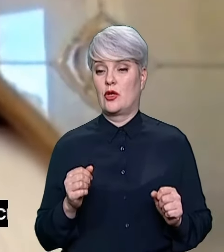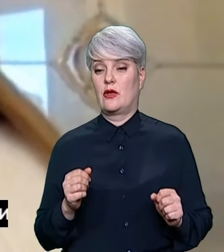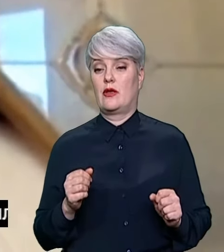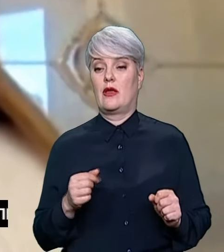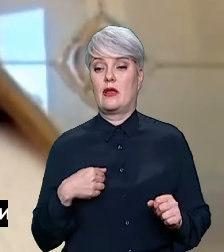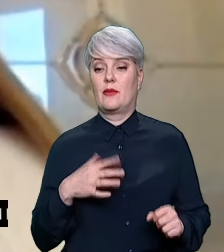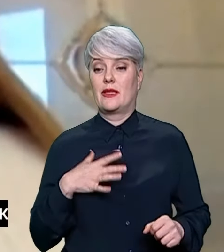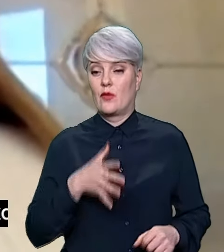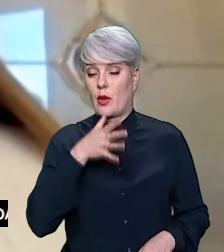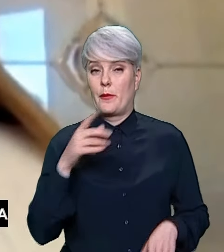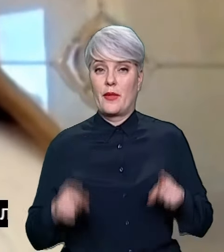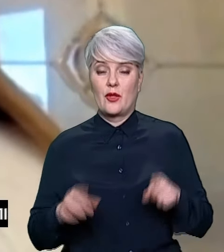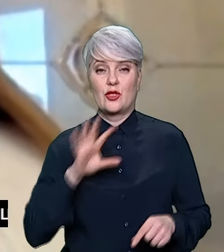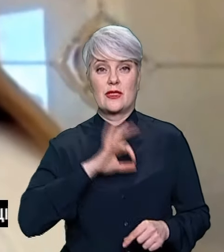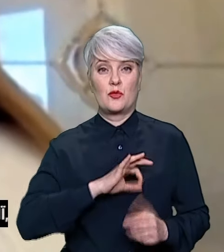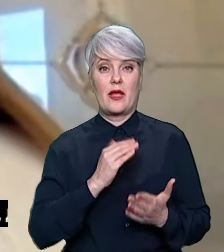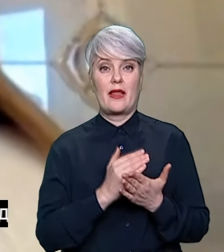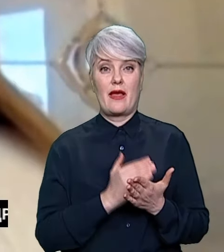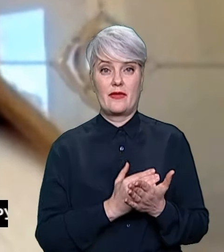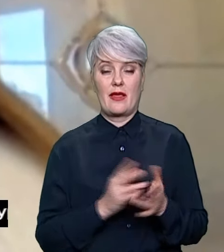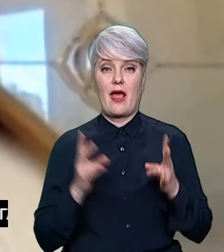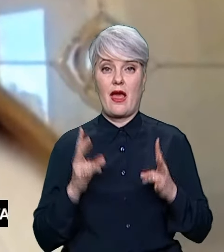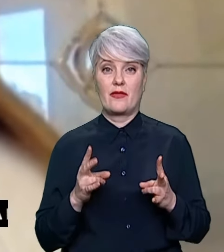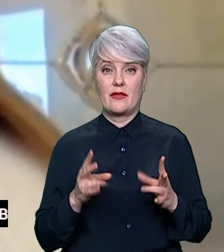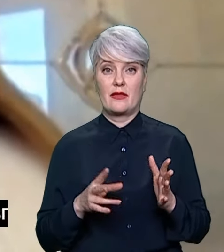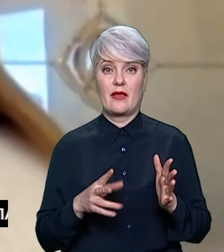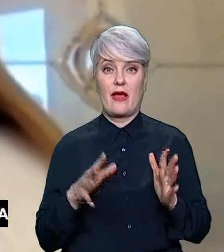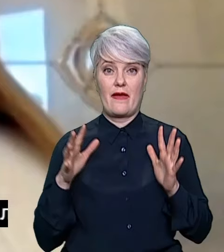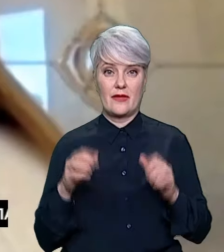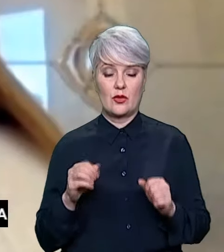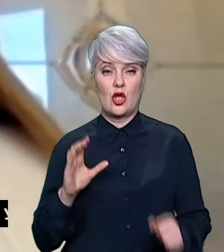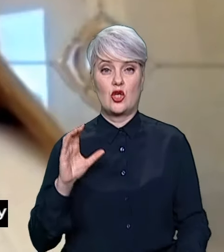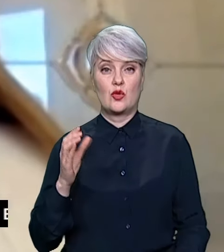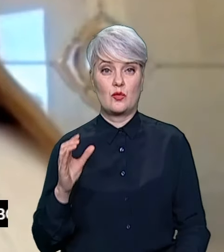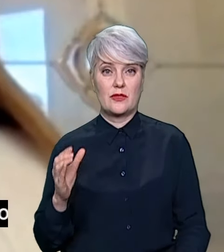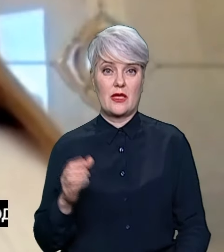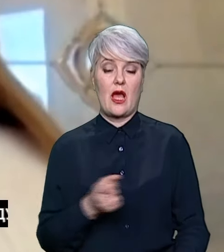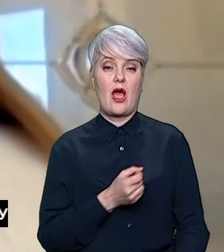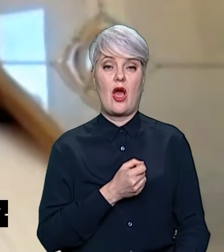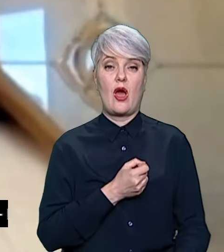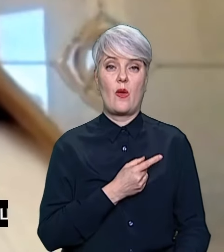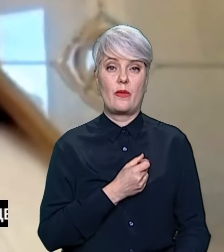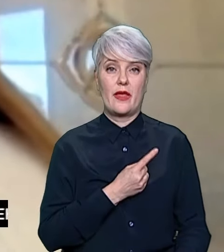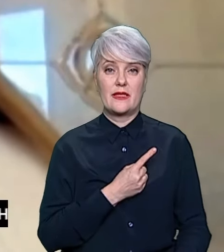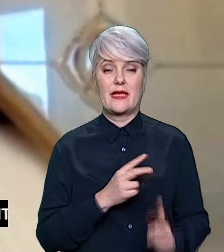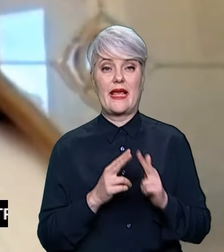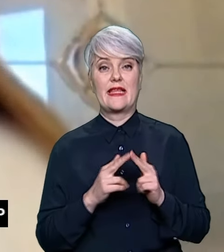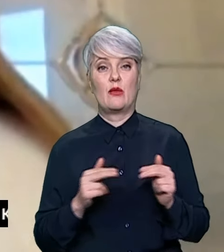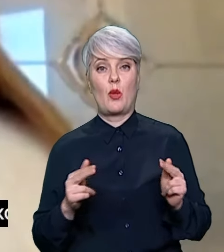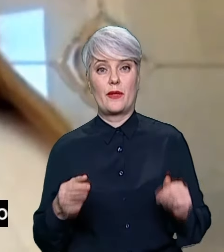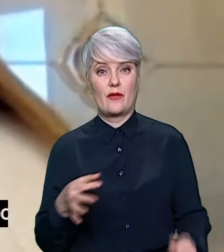доводиться періодично застосовувати графіки аварійних відключень в Сумській, Одеській, Дніпропетровській області, Донецькій.